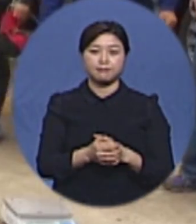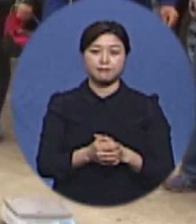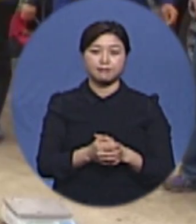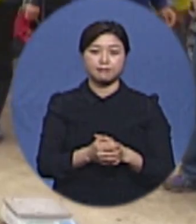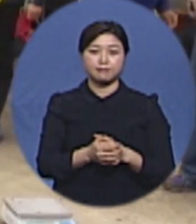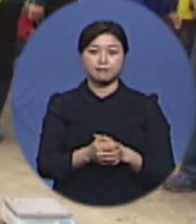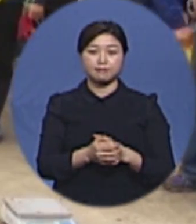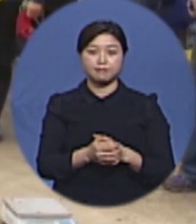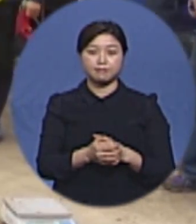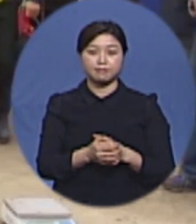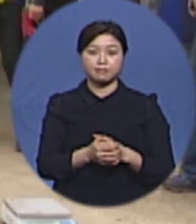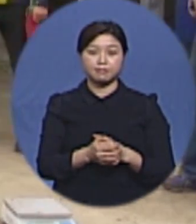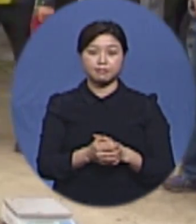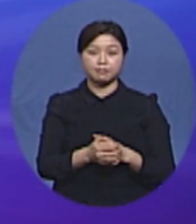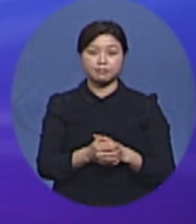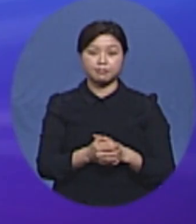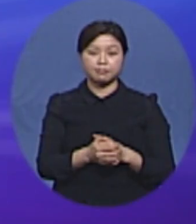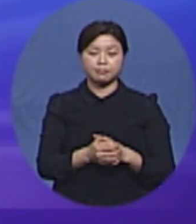뉴스 이재현입니다.